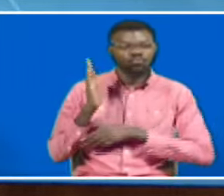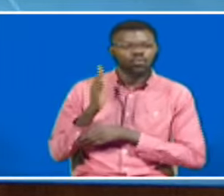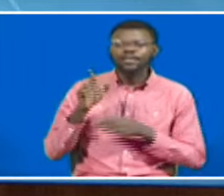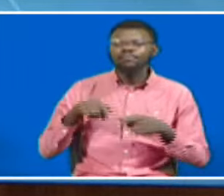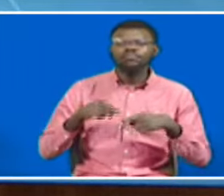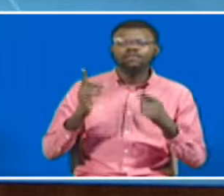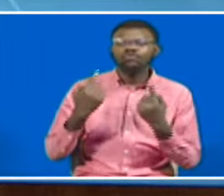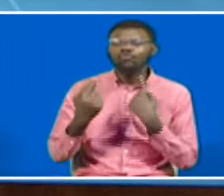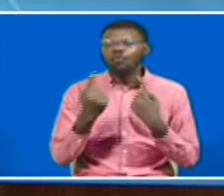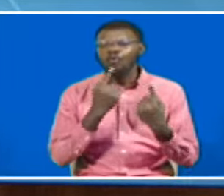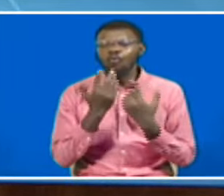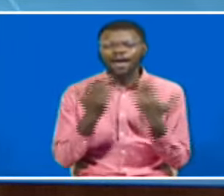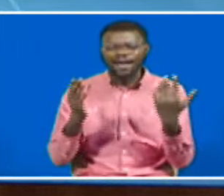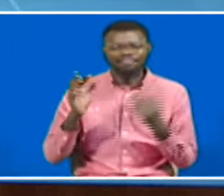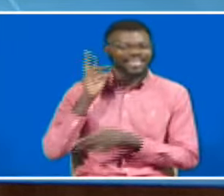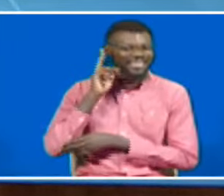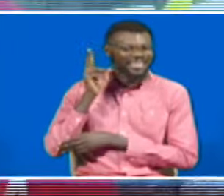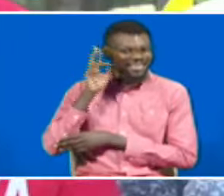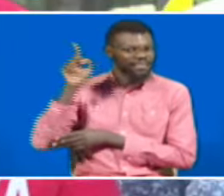Kisii County.